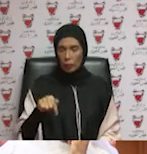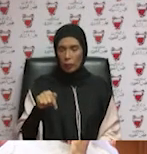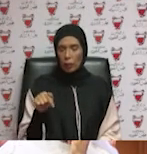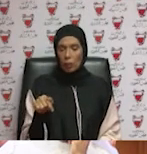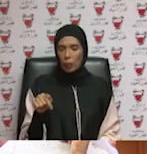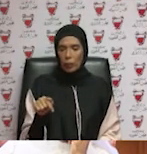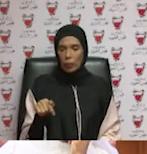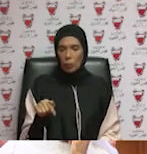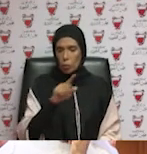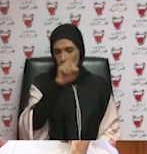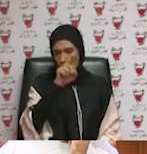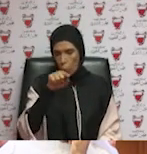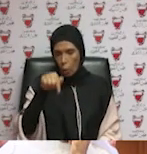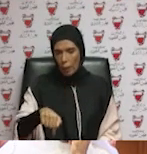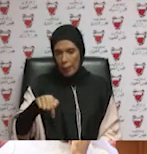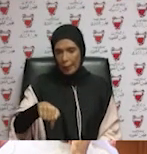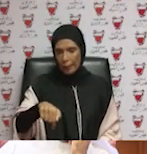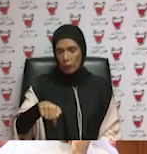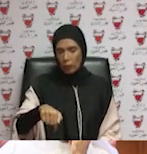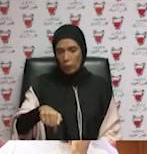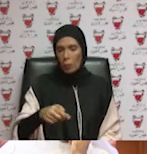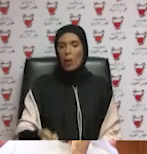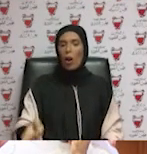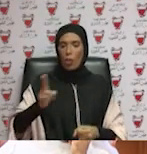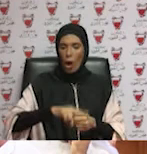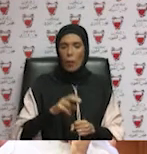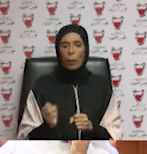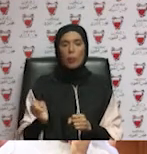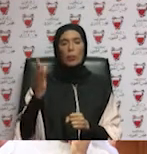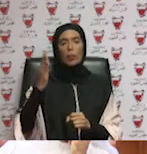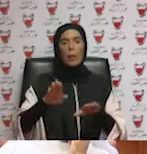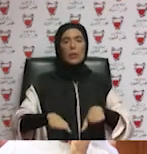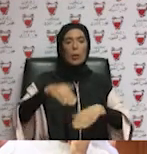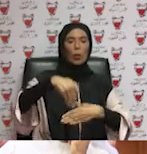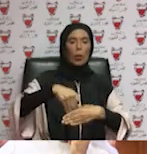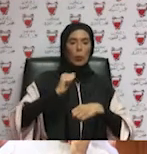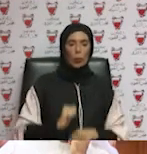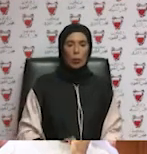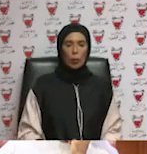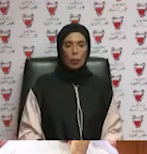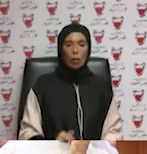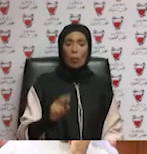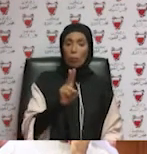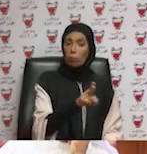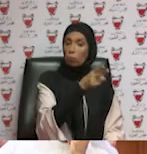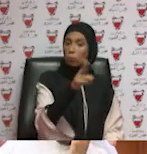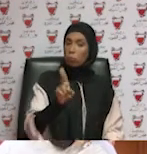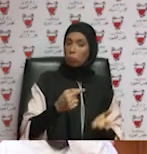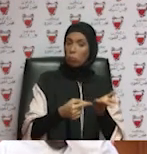الآن في بعد ما عاد لنا مشروع القانون من الأخوة النواب أن نغير في